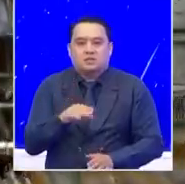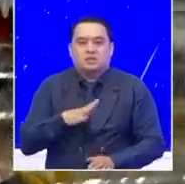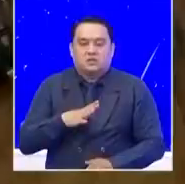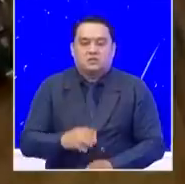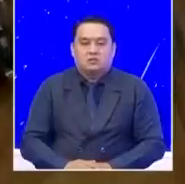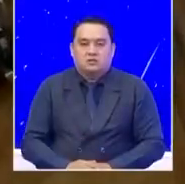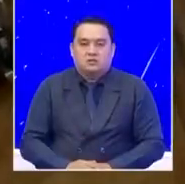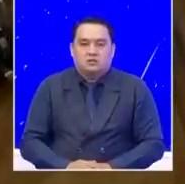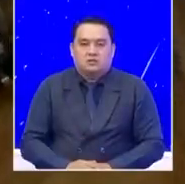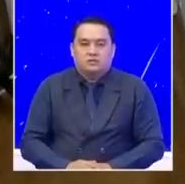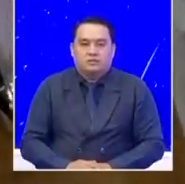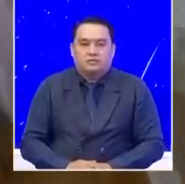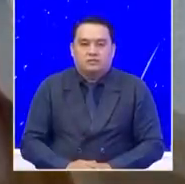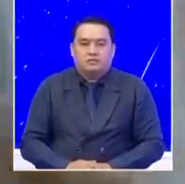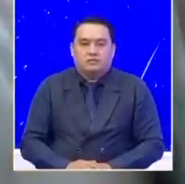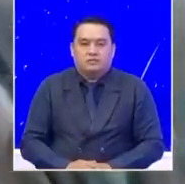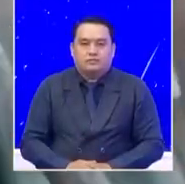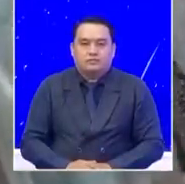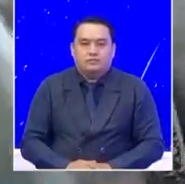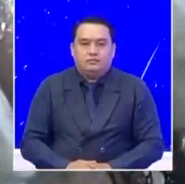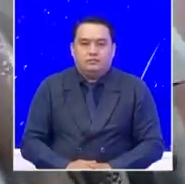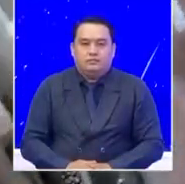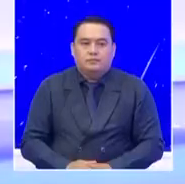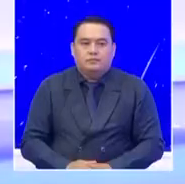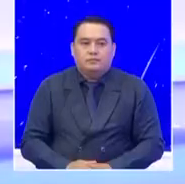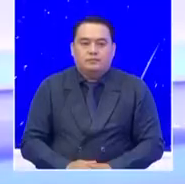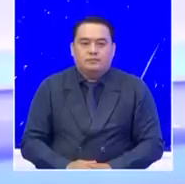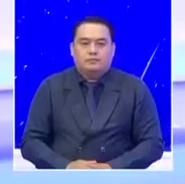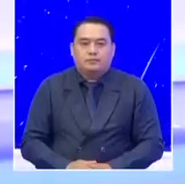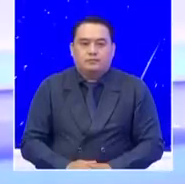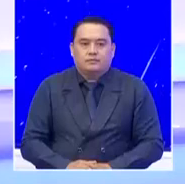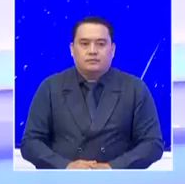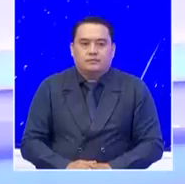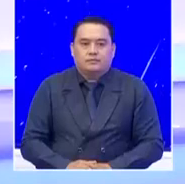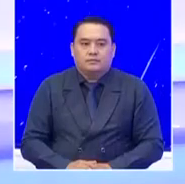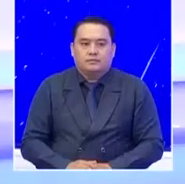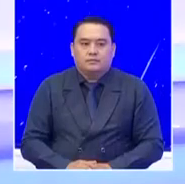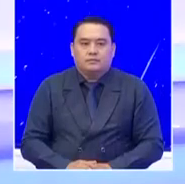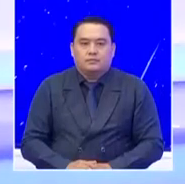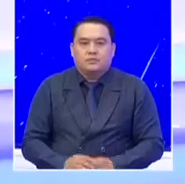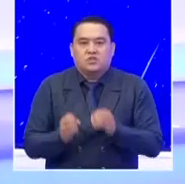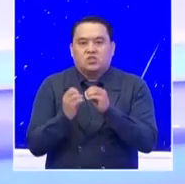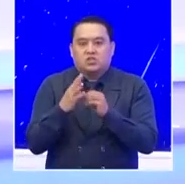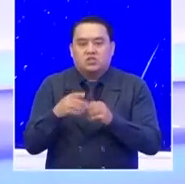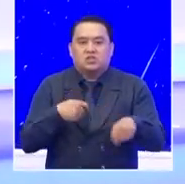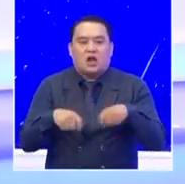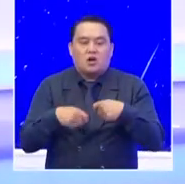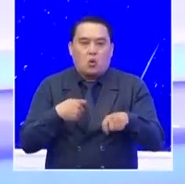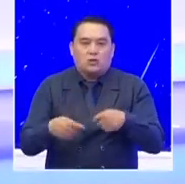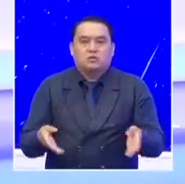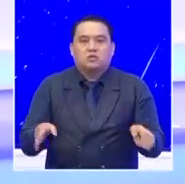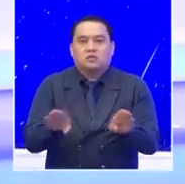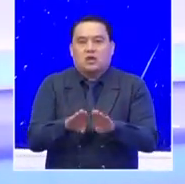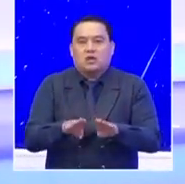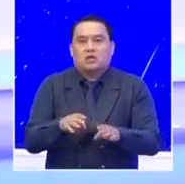с общей численностью более 7 тысяч человек. 14 торговых центров закрыли из-за